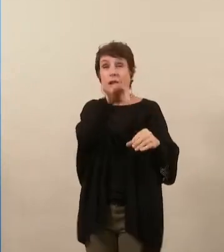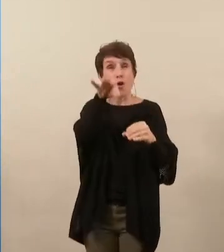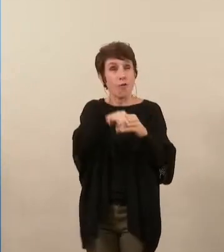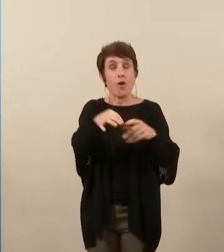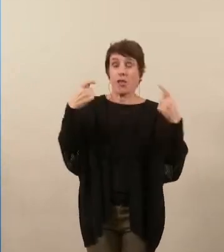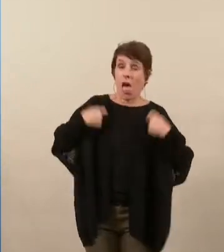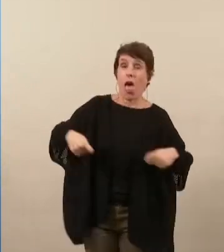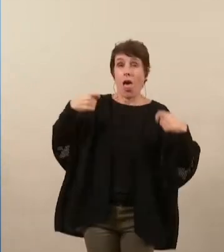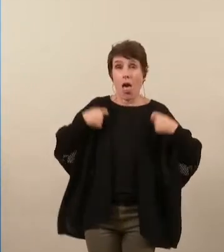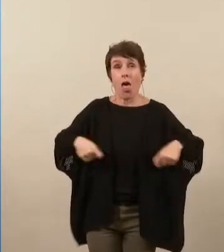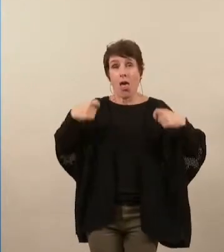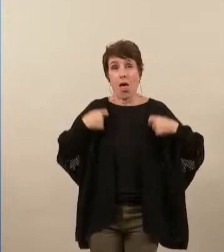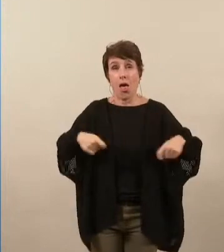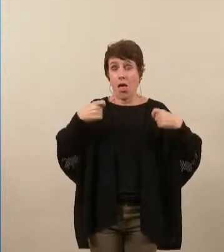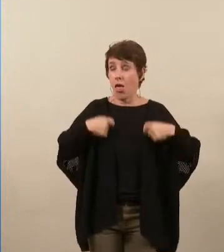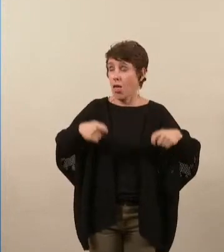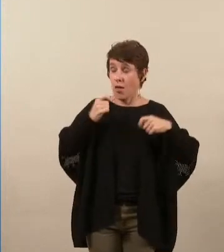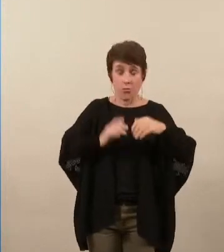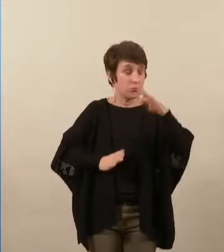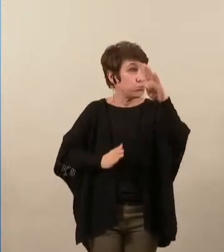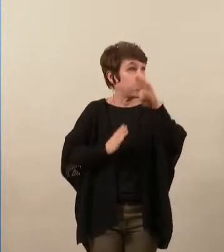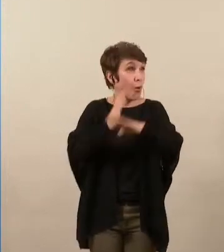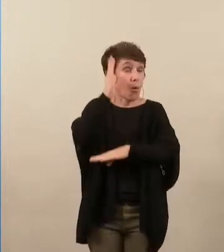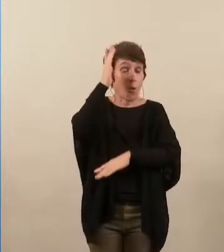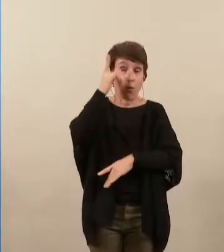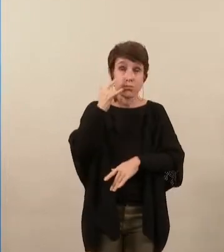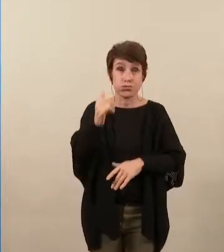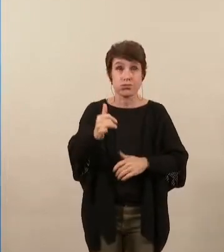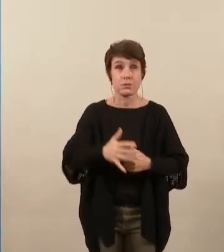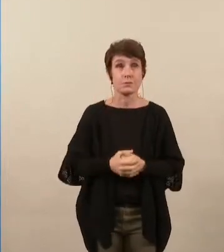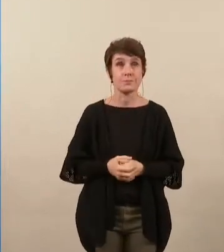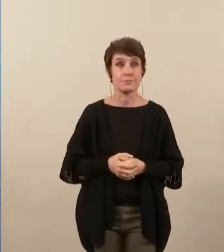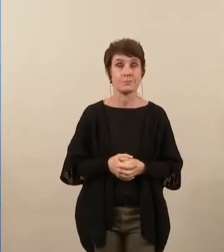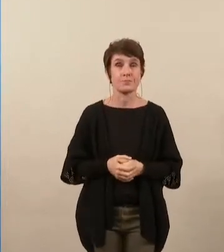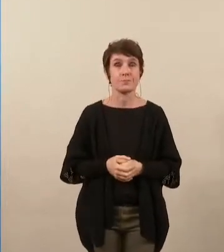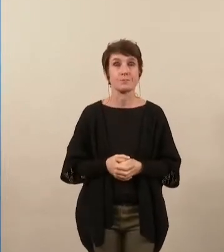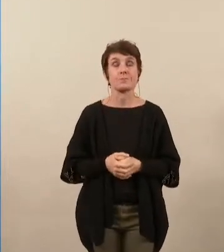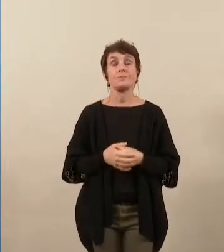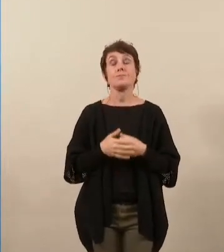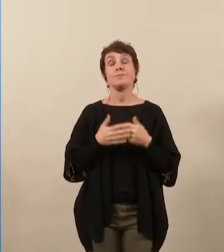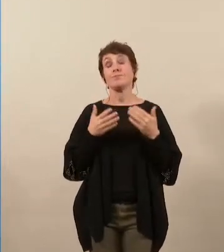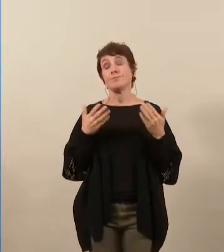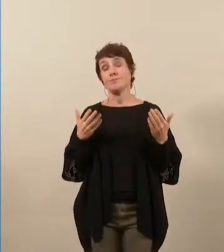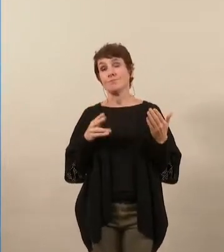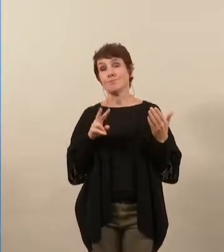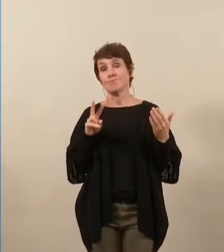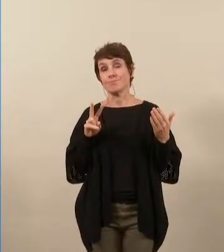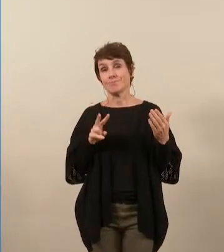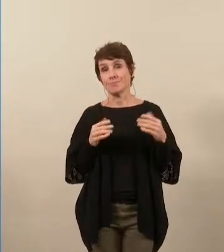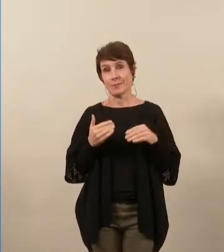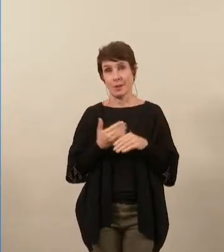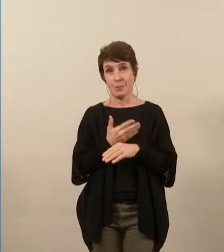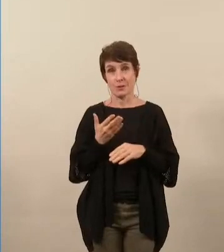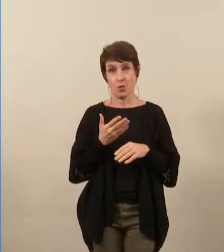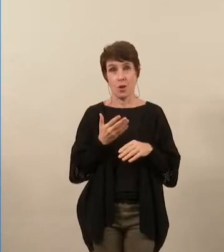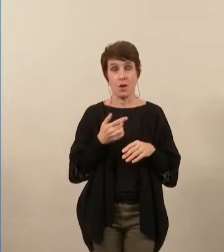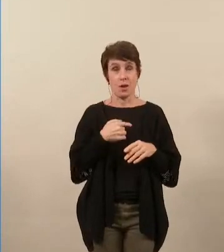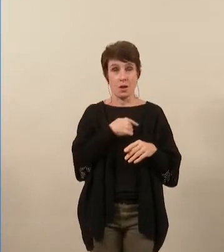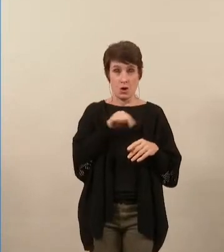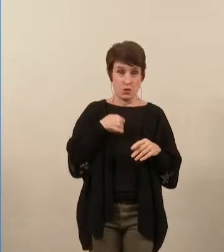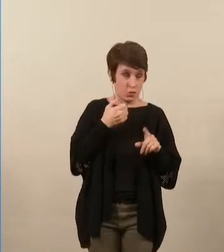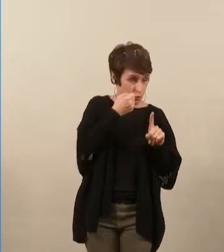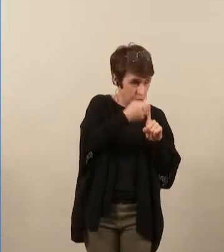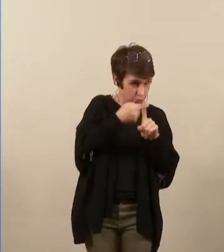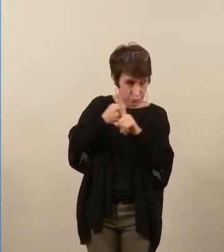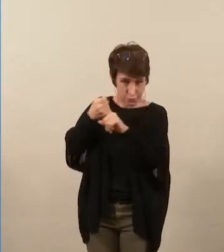une collectivité qui explose les plafonds des coûts de fonctionnement. En réalité, en s'attaquant à trois axes, les trois mêmes